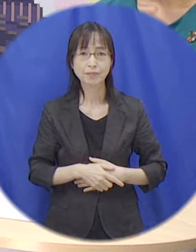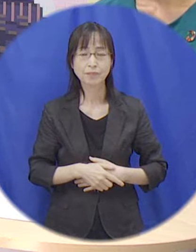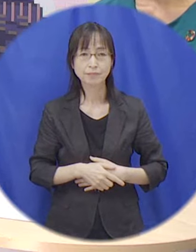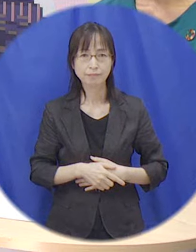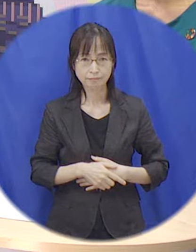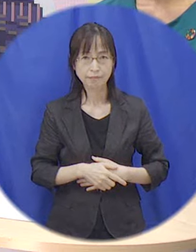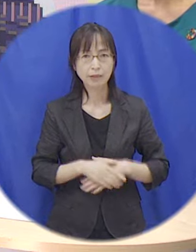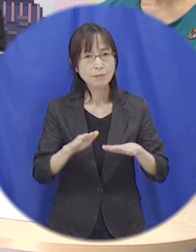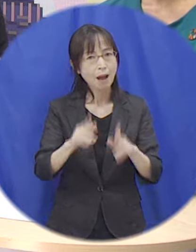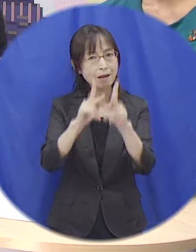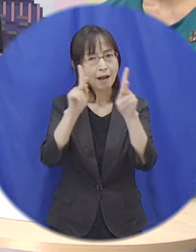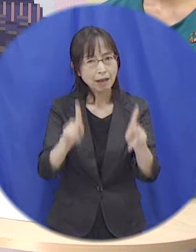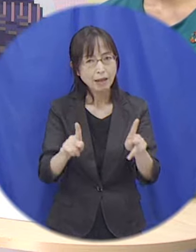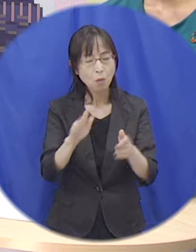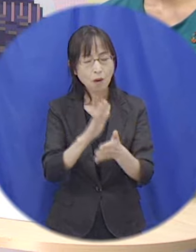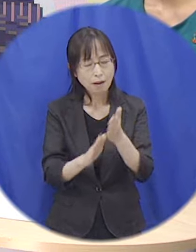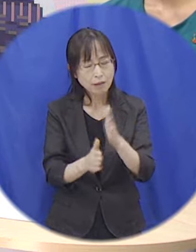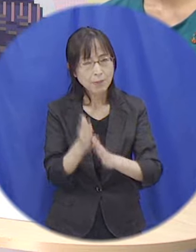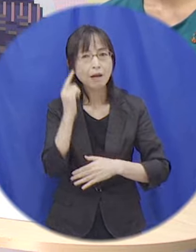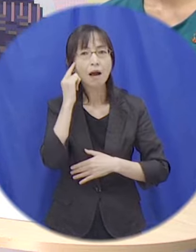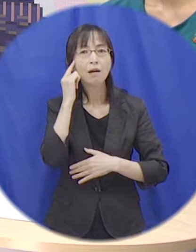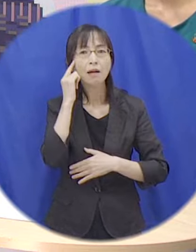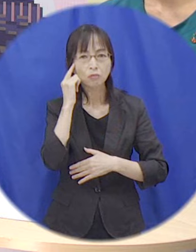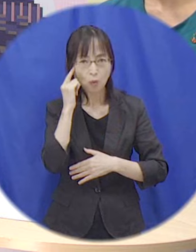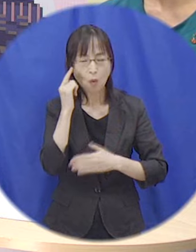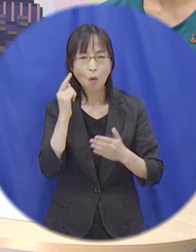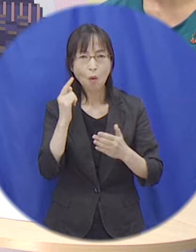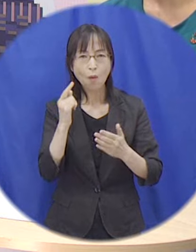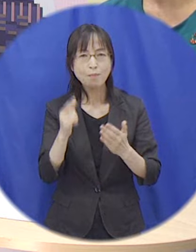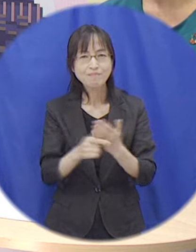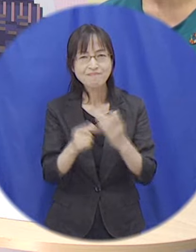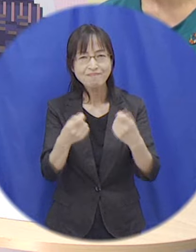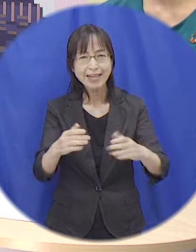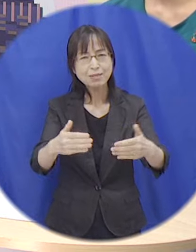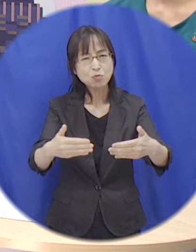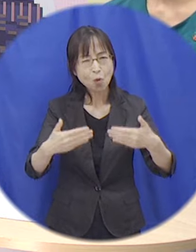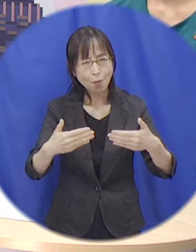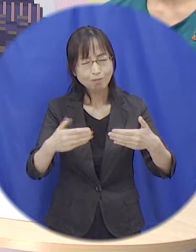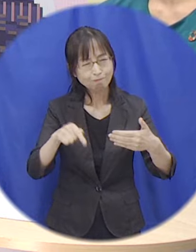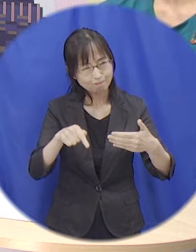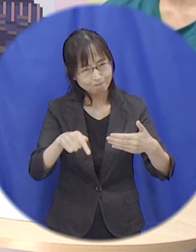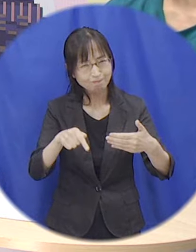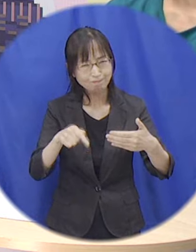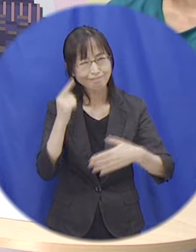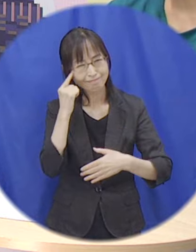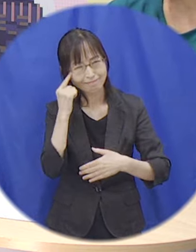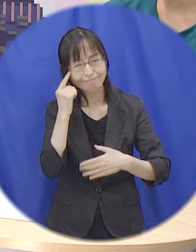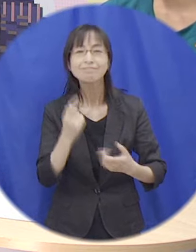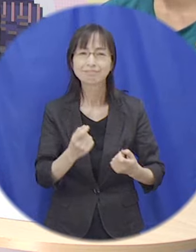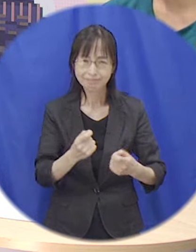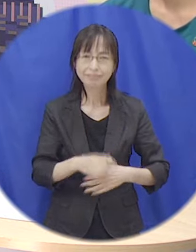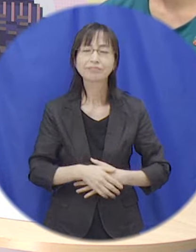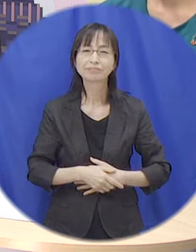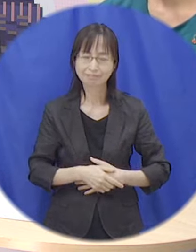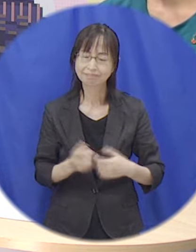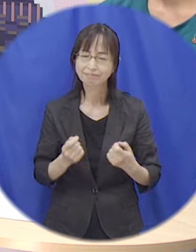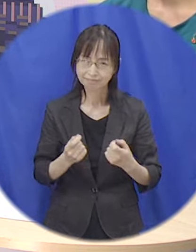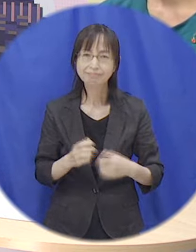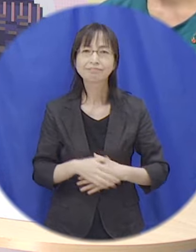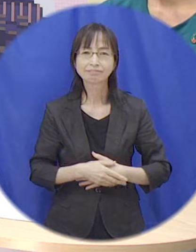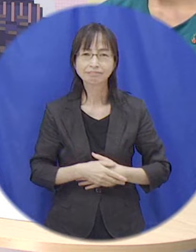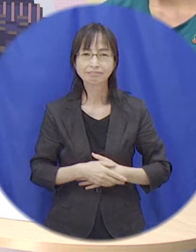ここまでの課題を改めて考え直すと、駅袋についても改めて考えさせられますね。 はい、そうです